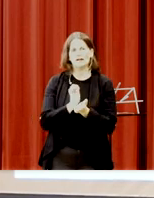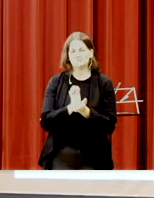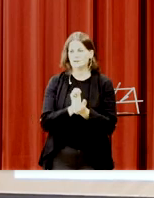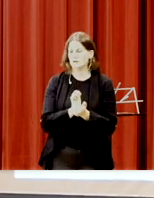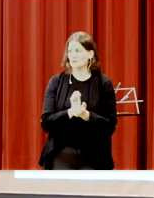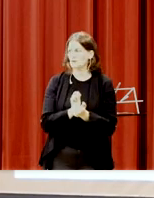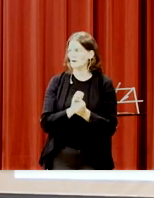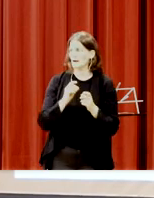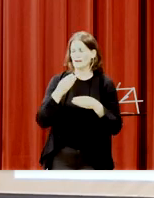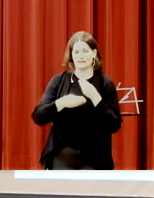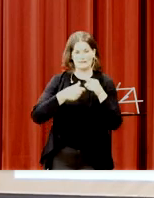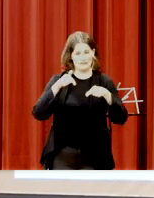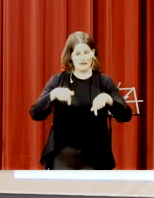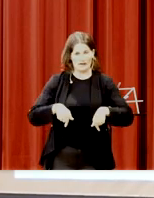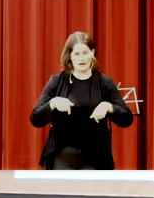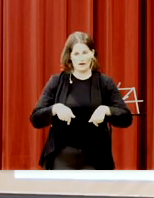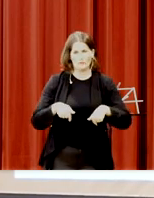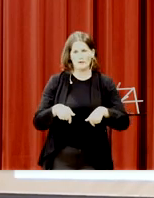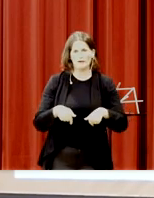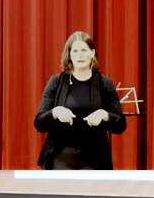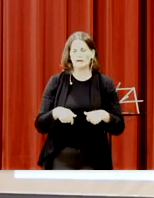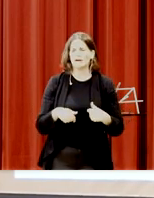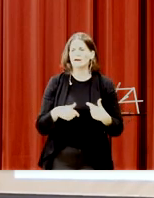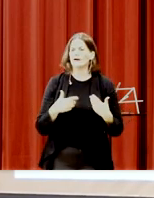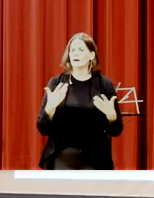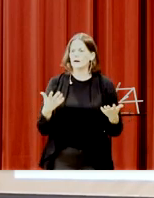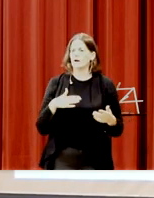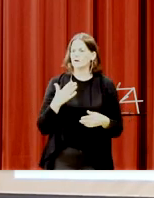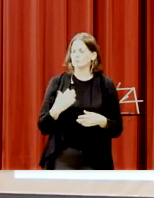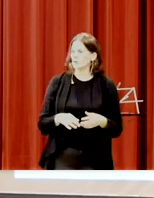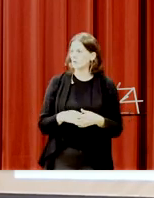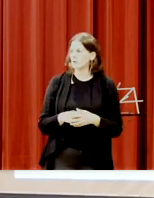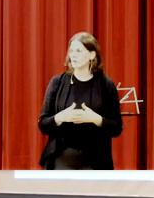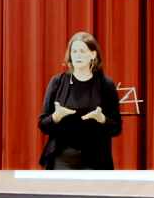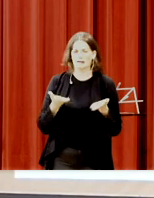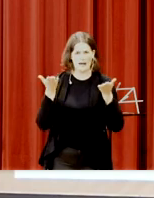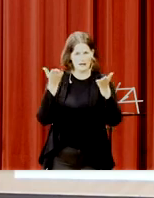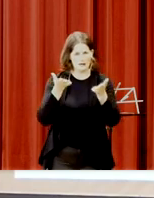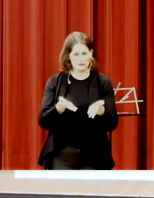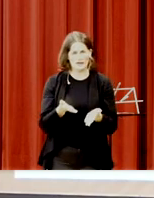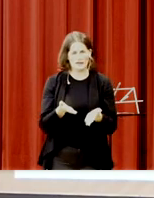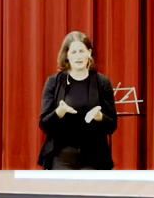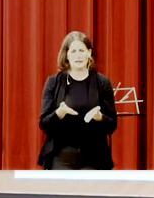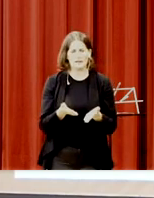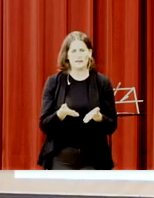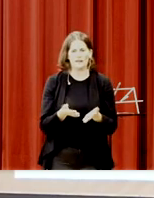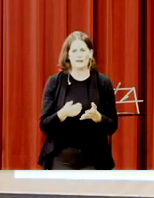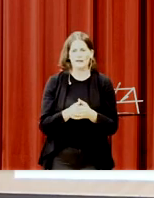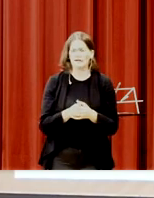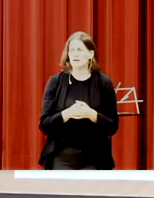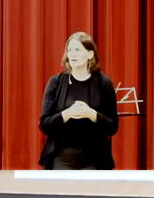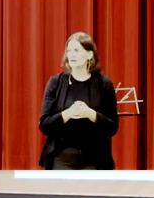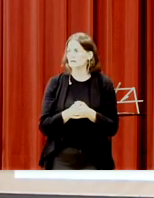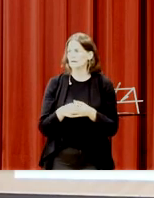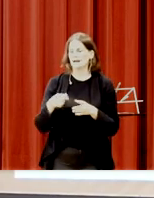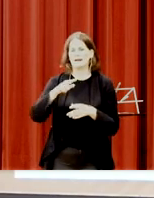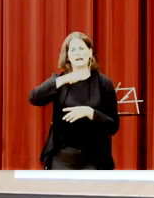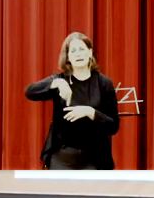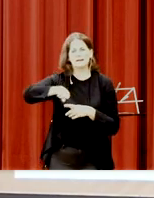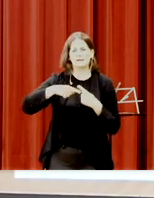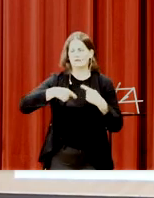de la mami i la teva família, que bé s'ho mereix, i gràcies també per ser ambaixadora de la URB, igual que el